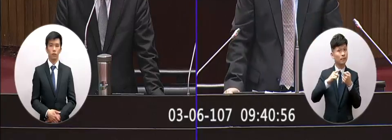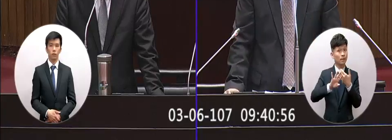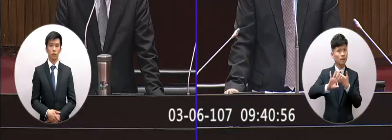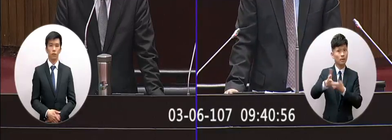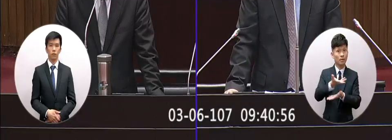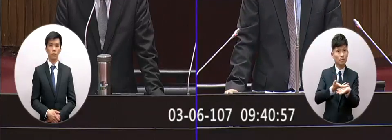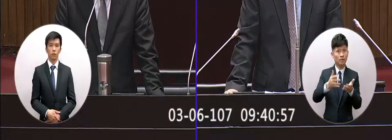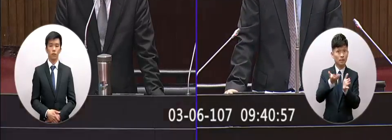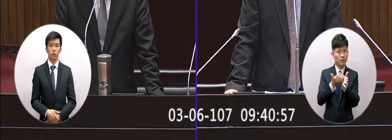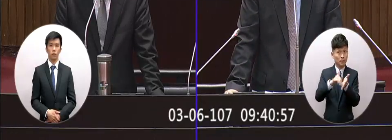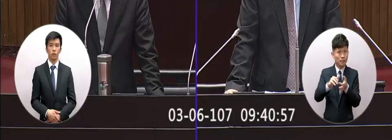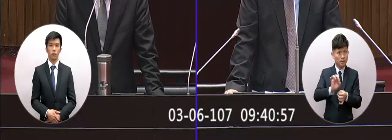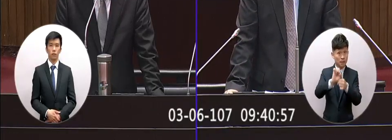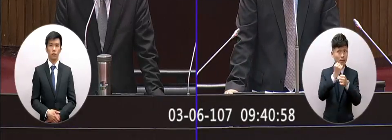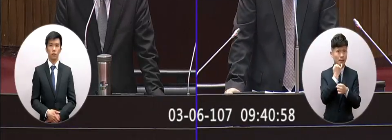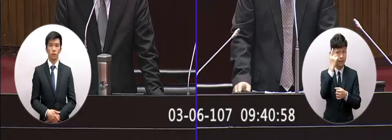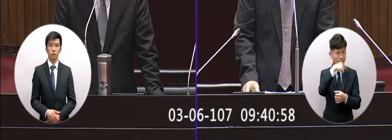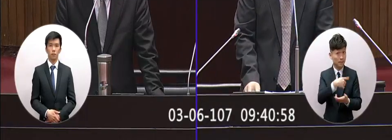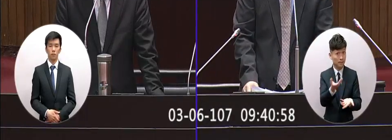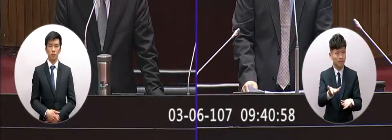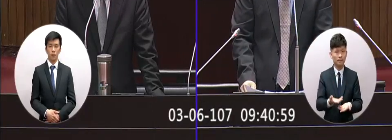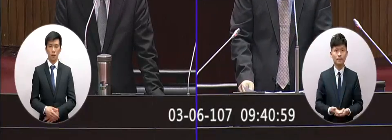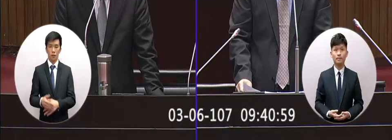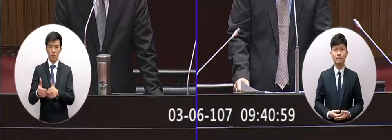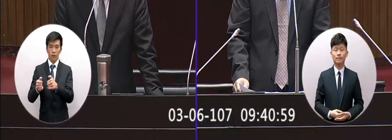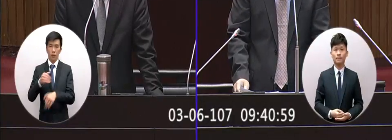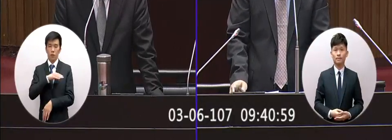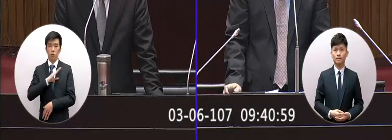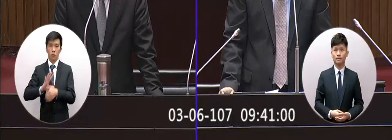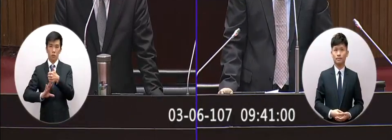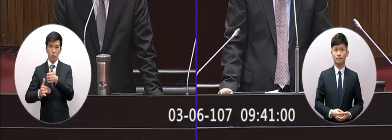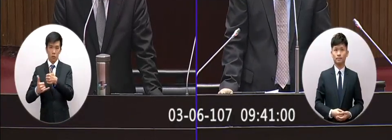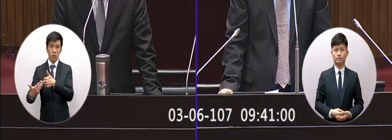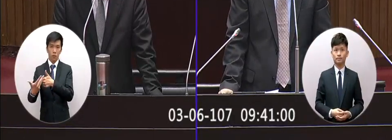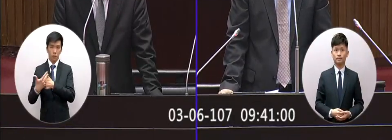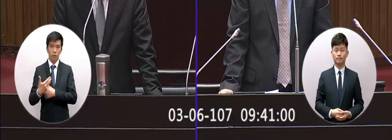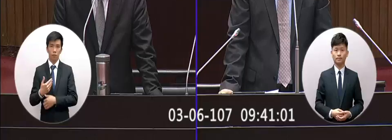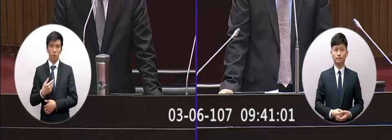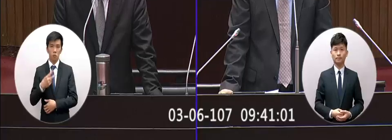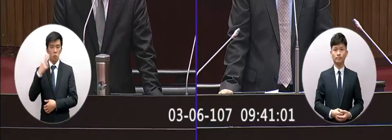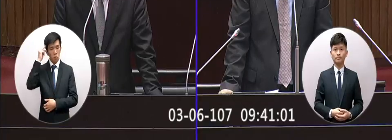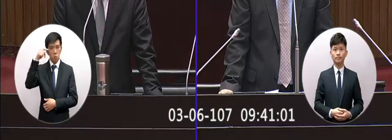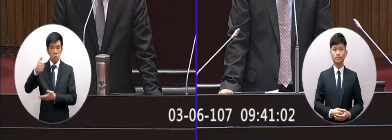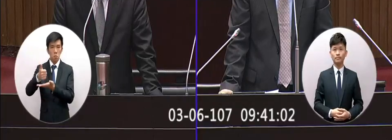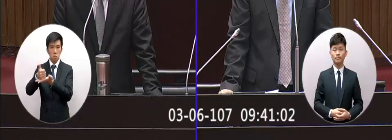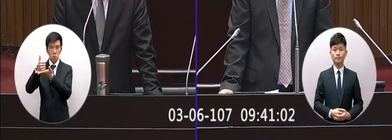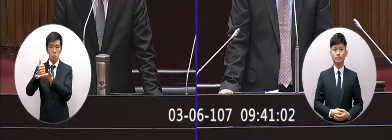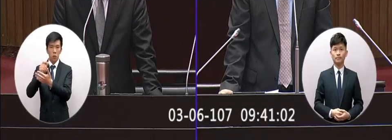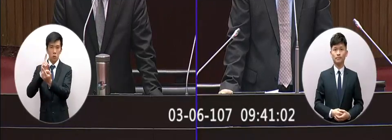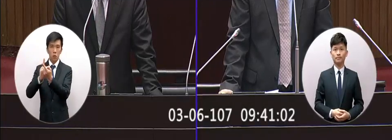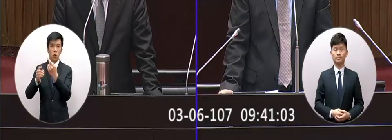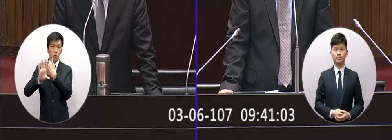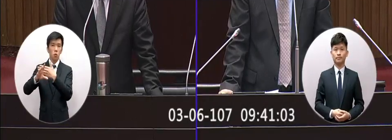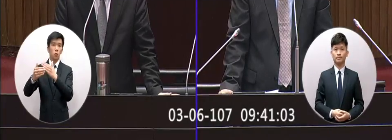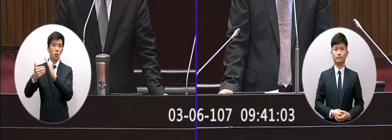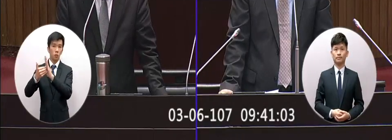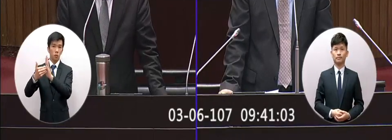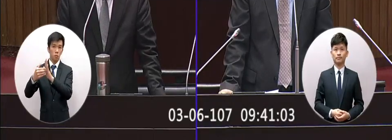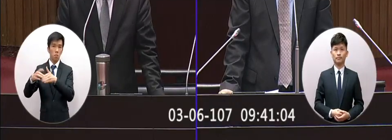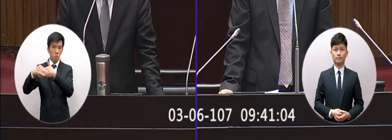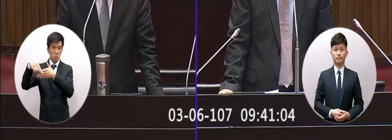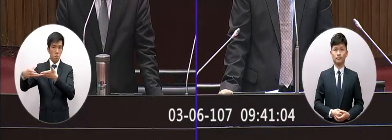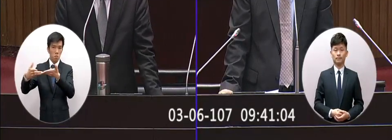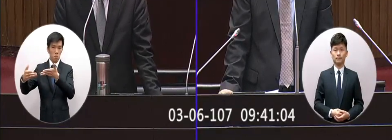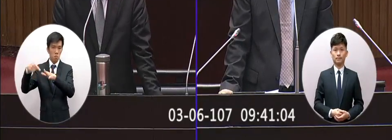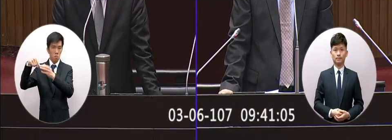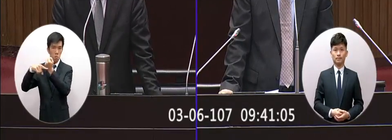不是可以增加？ 感谢邱委员哈，也很钦佩邱委员在国防外交方面深入的研究哈。